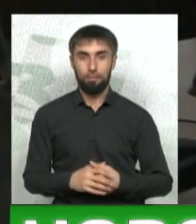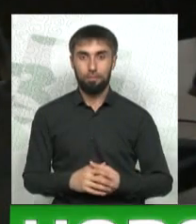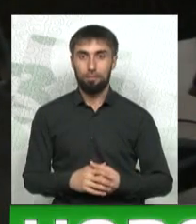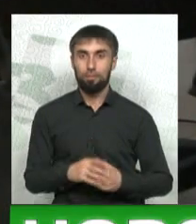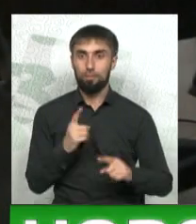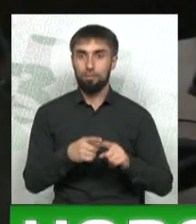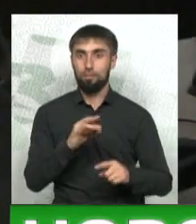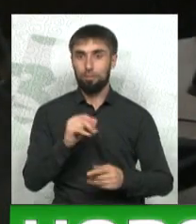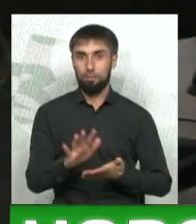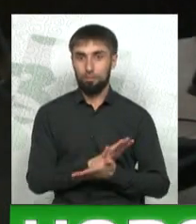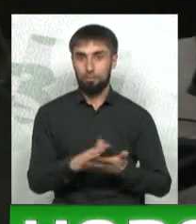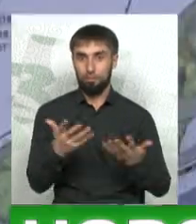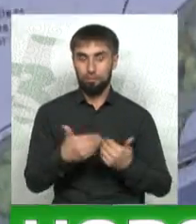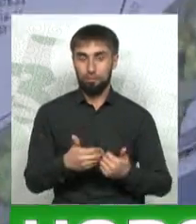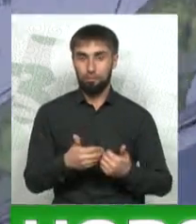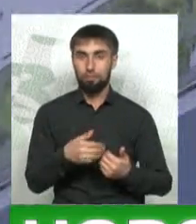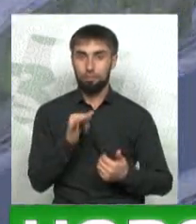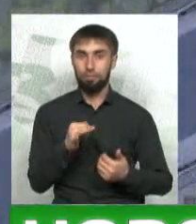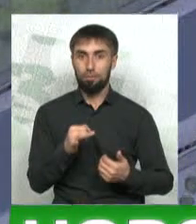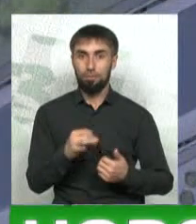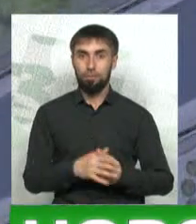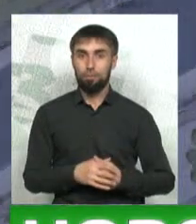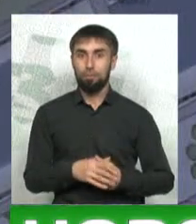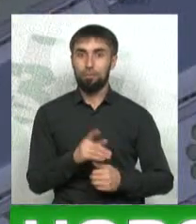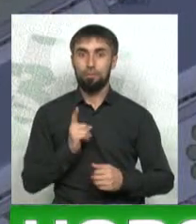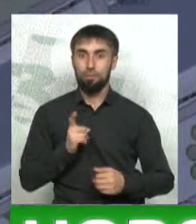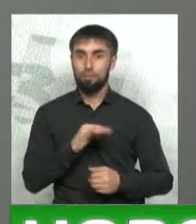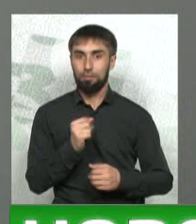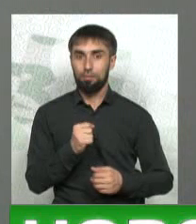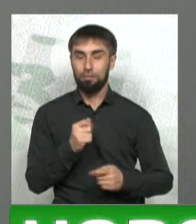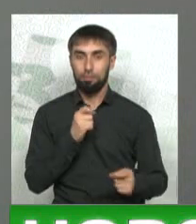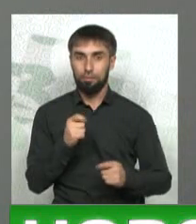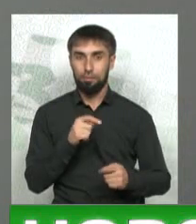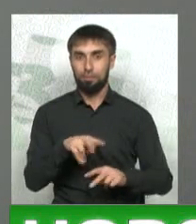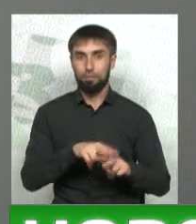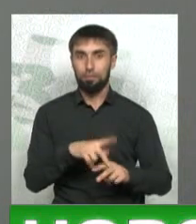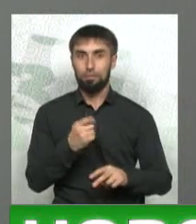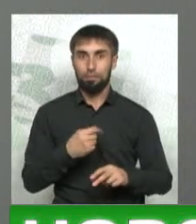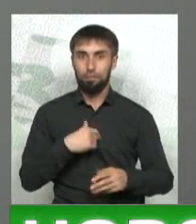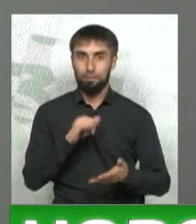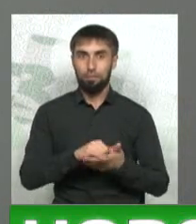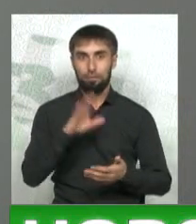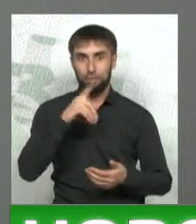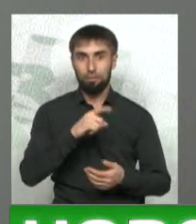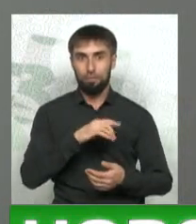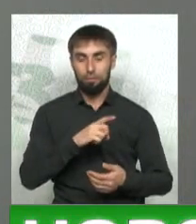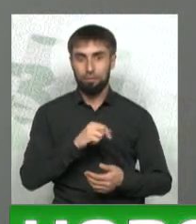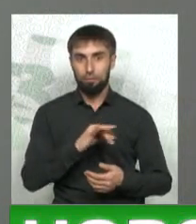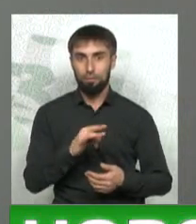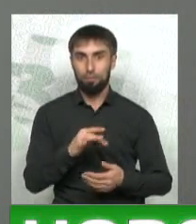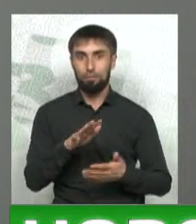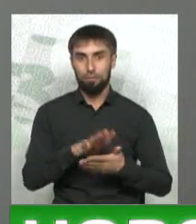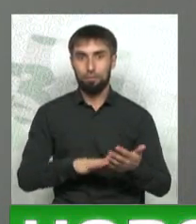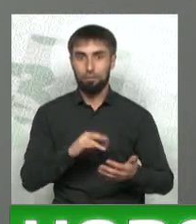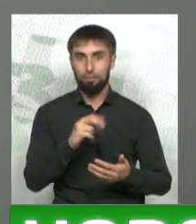Плюс она бесплатная, считает. Главное, чтобы охранную зону соблюсти, в этом месте, где мы делаем водозабор. Дальше